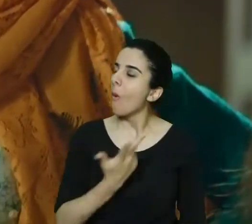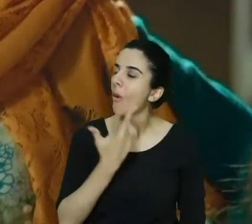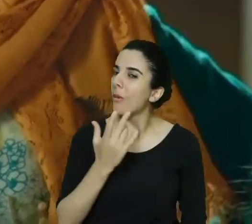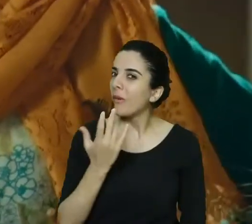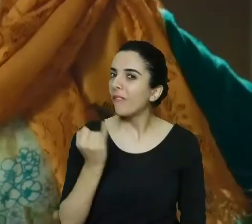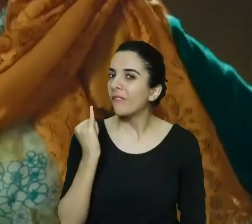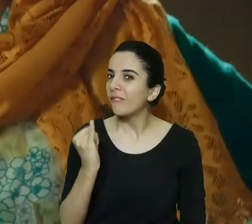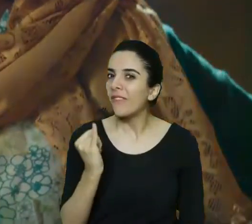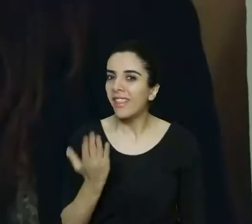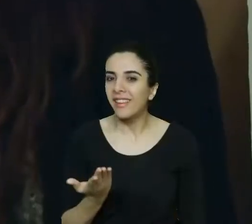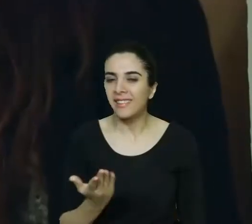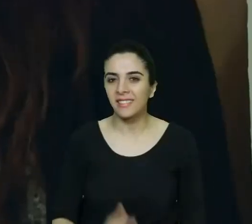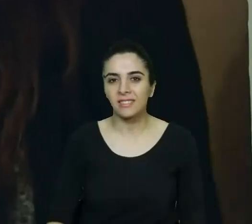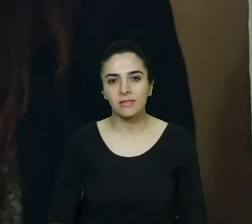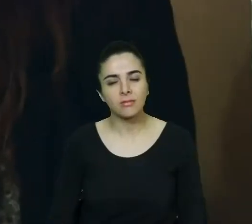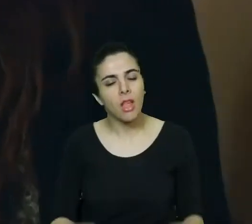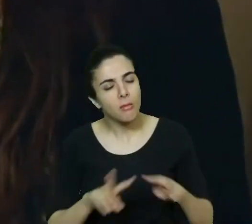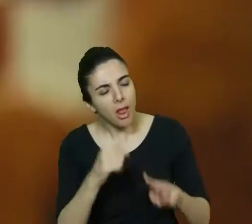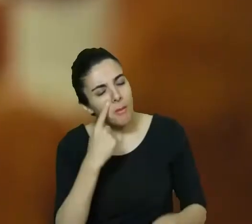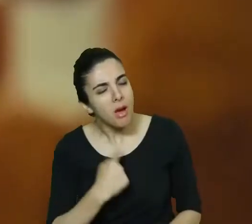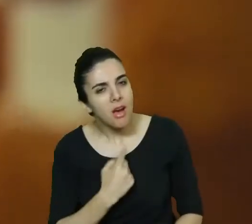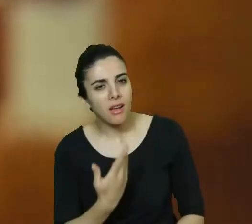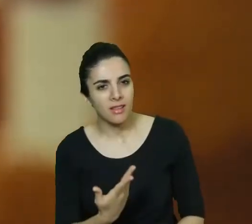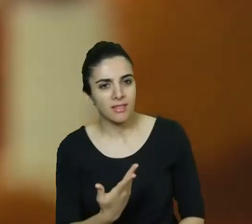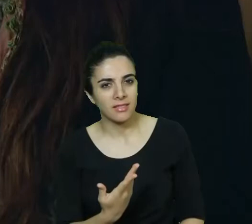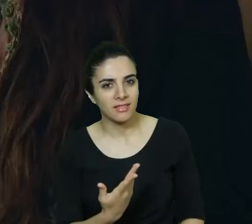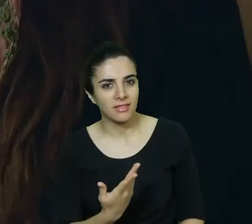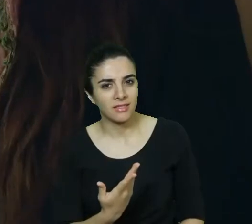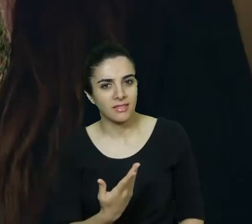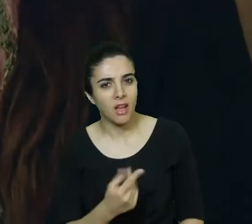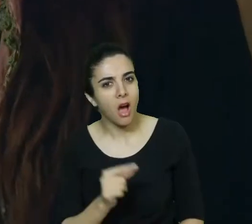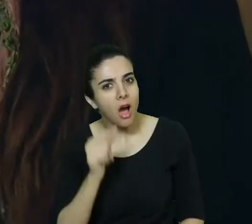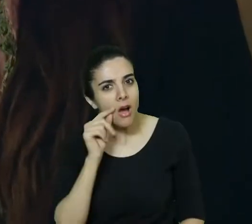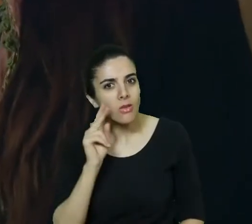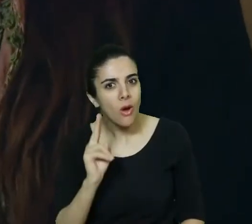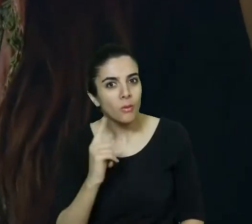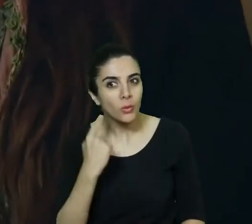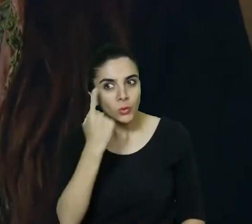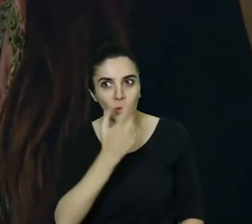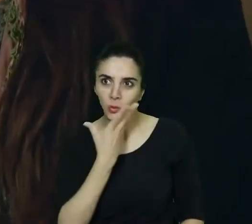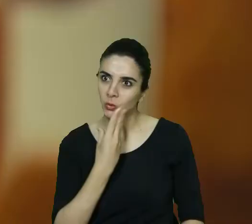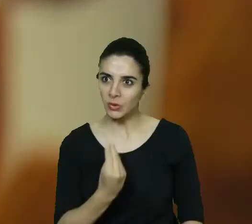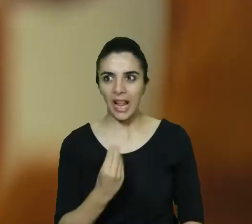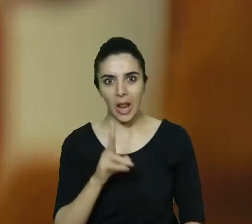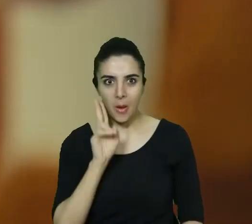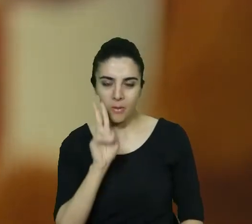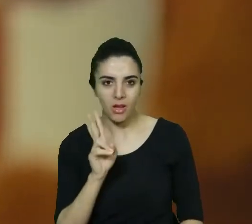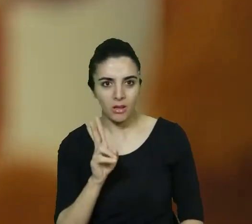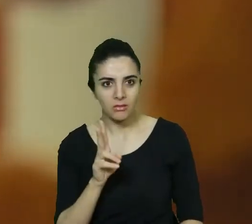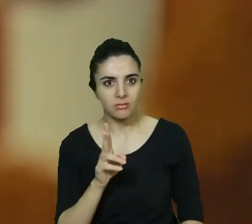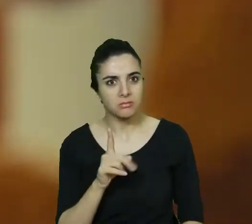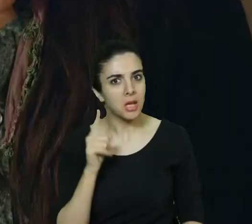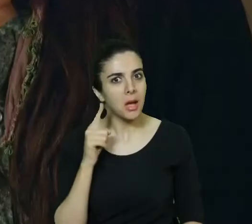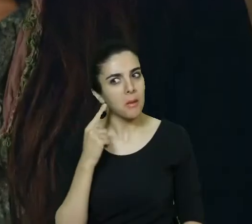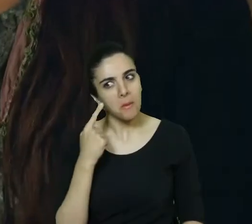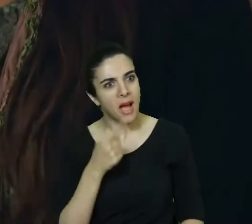kadirsin. Kız Meryem, bana bak. Bu adamın eli yüzü düzgün gibi ha? Sevmeyi de